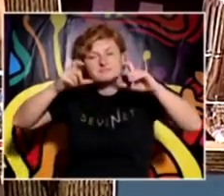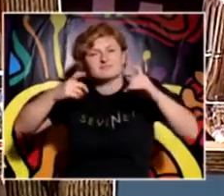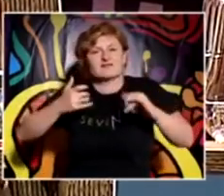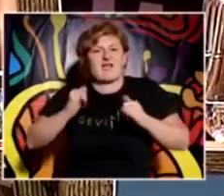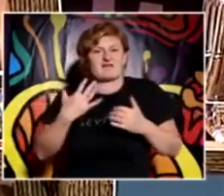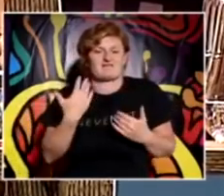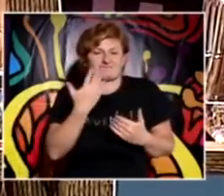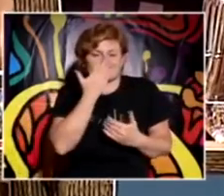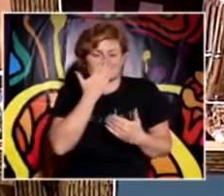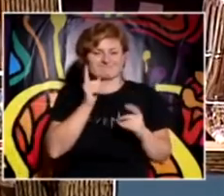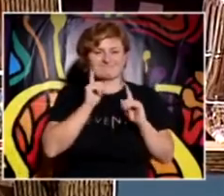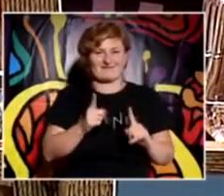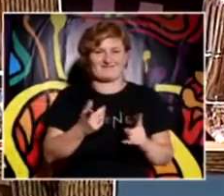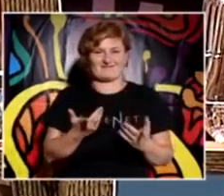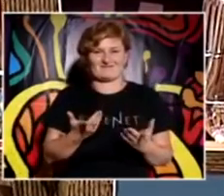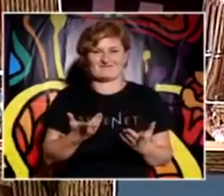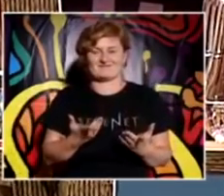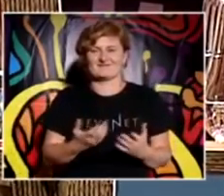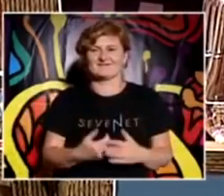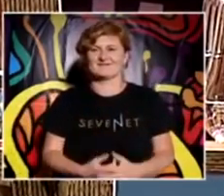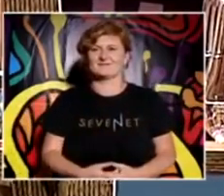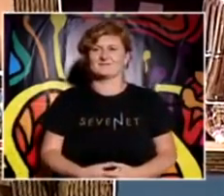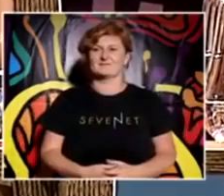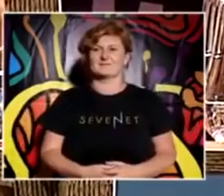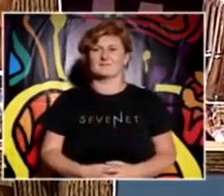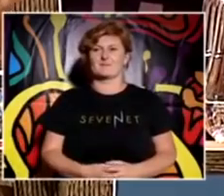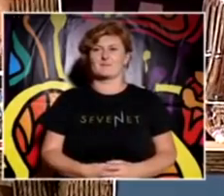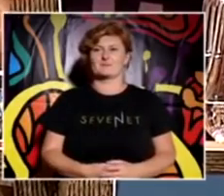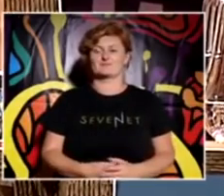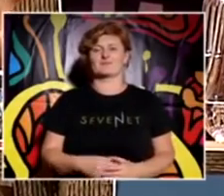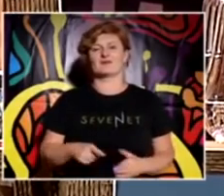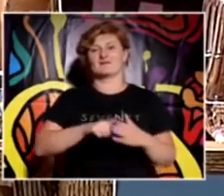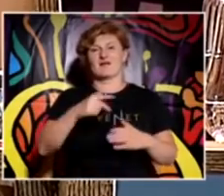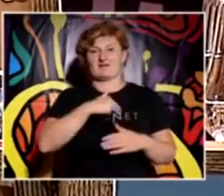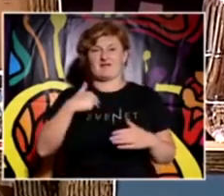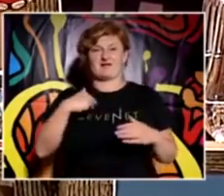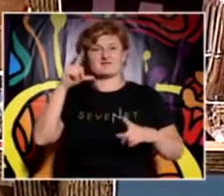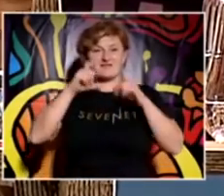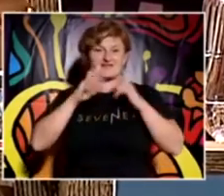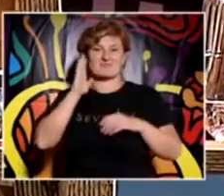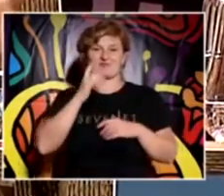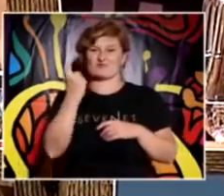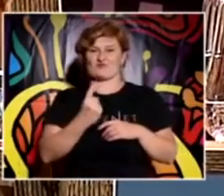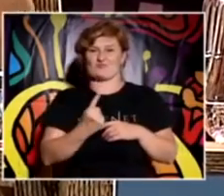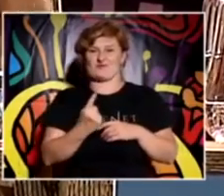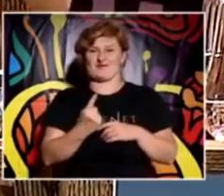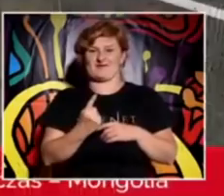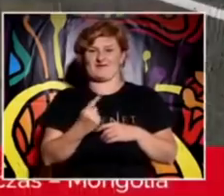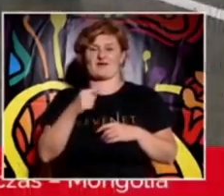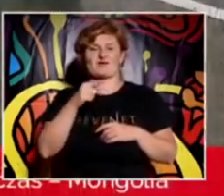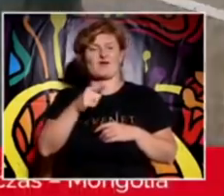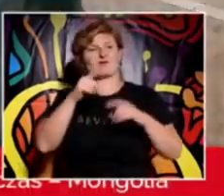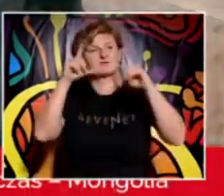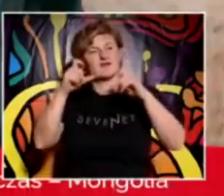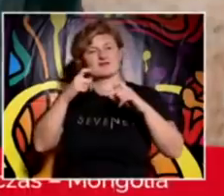prawie, z kamieniami, więc to tak, ale dla nas te zdjęcia potem są super, bo nie są taką, tylko płaskim,